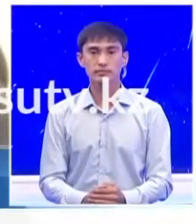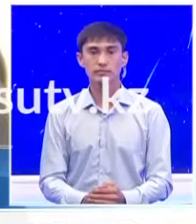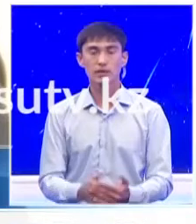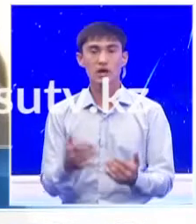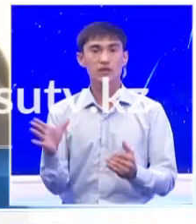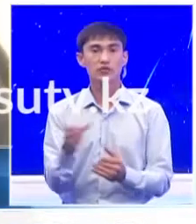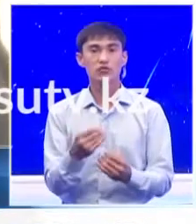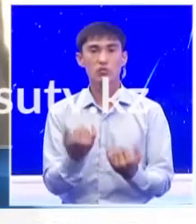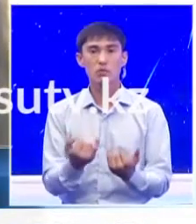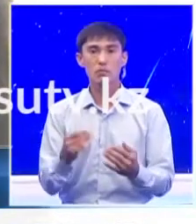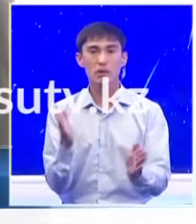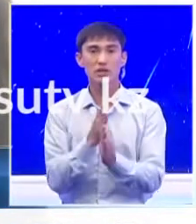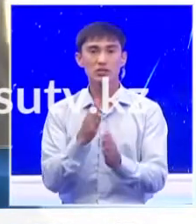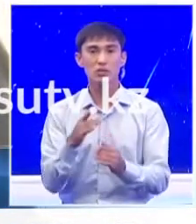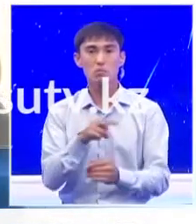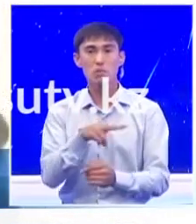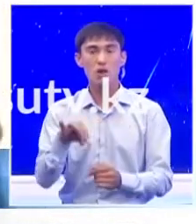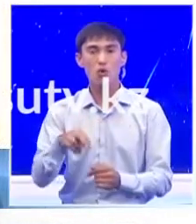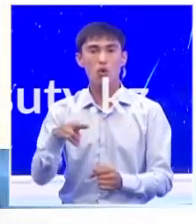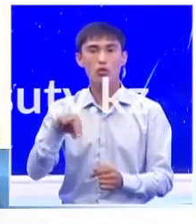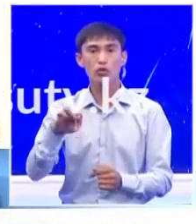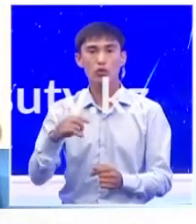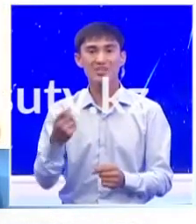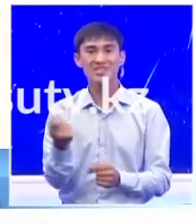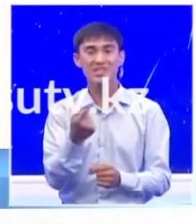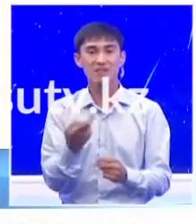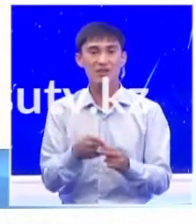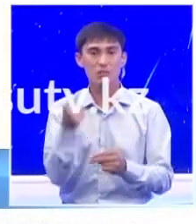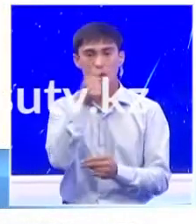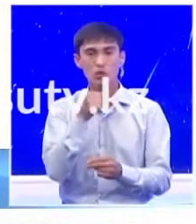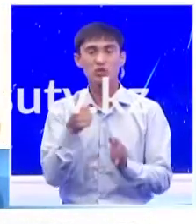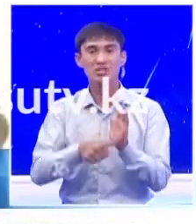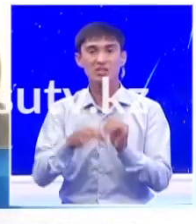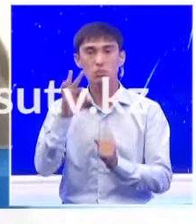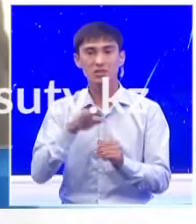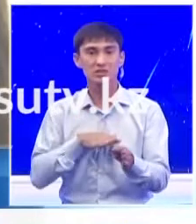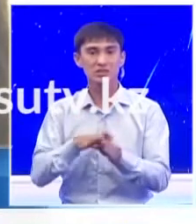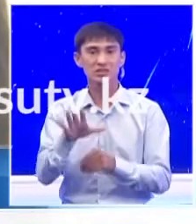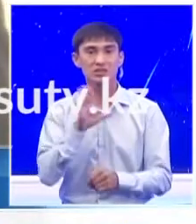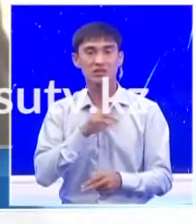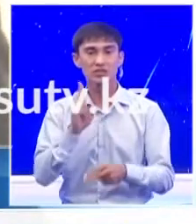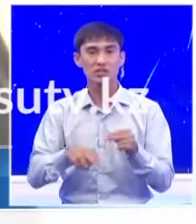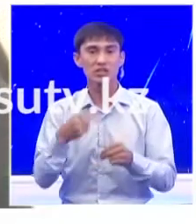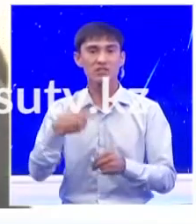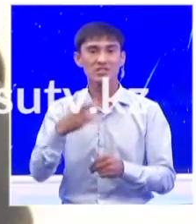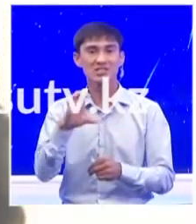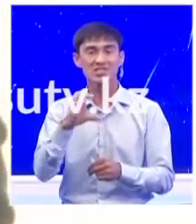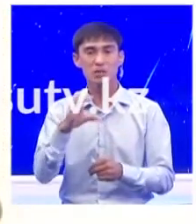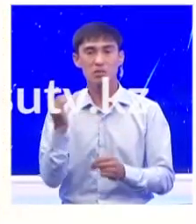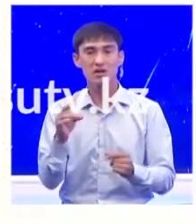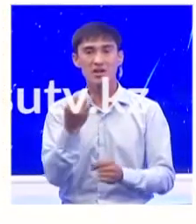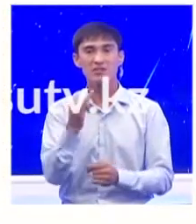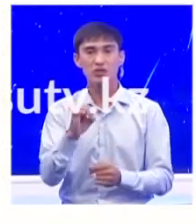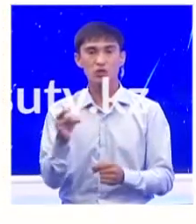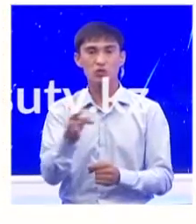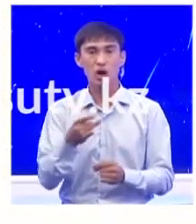Всего мы прогнозируем собрать более 1 000 000 тонн зерна в этом году. На 60% эту работу мы уже завершили. Уже 20 сентября в регионе